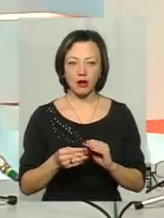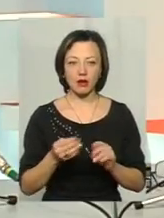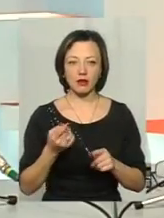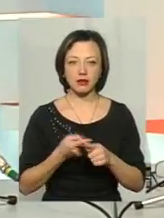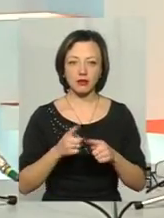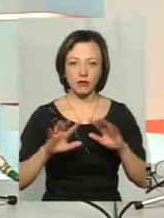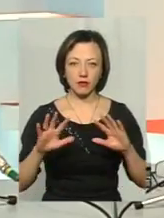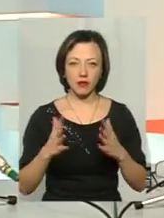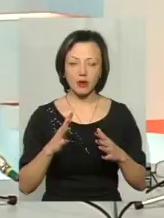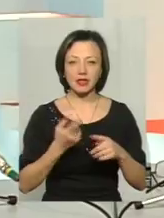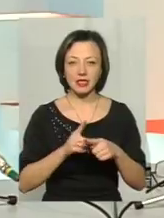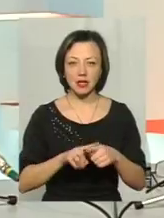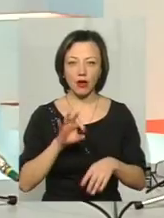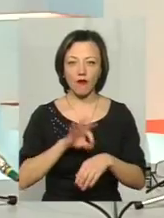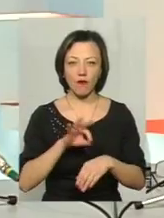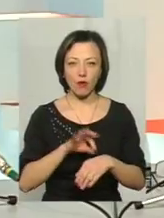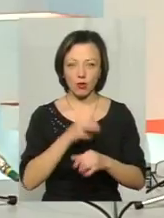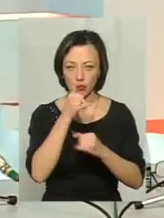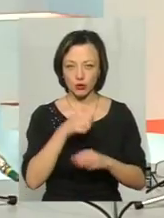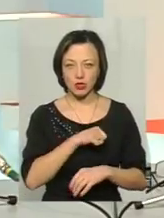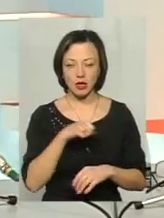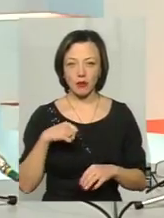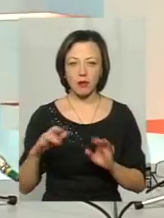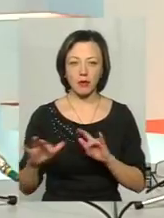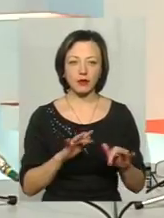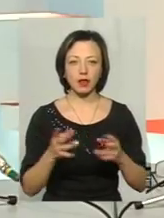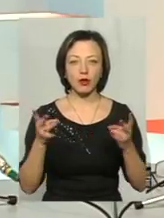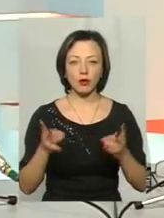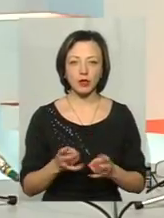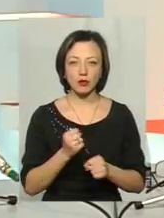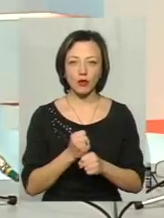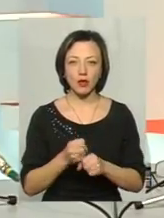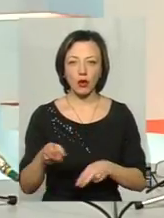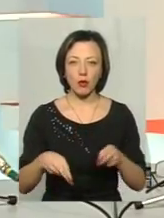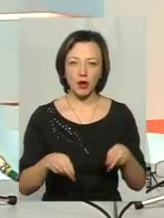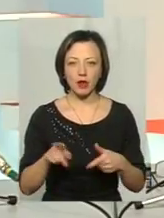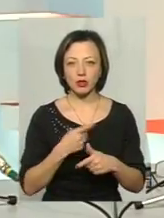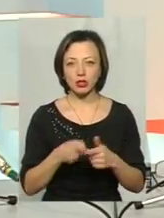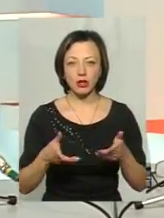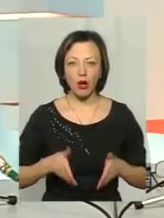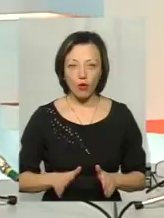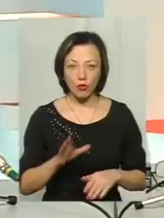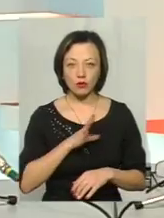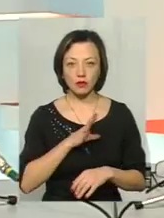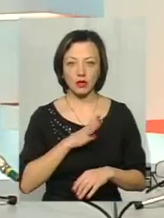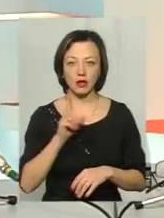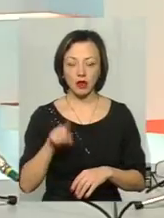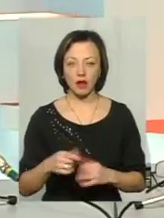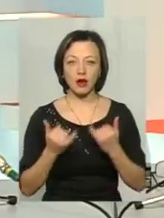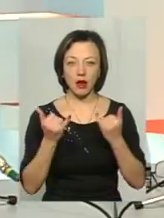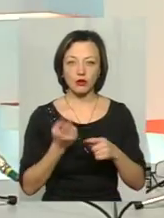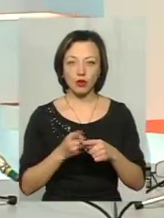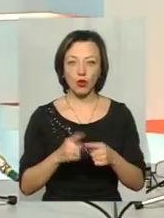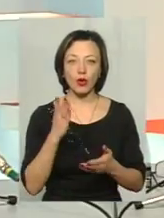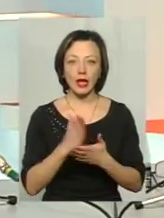цих хворих, які не можуть самі пересуватися, яким необхідно робити операції чи народжувати навіть. Для цього є